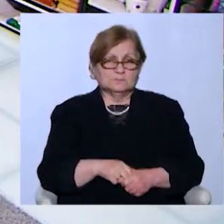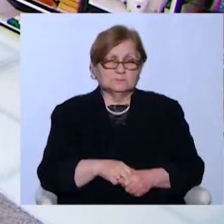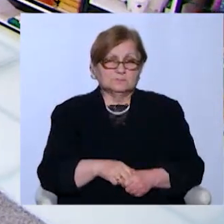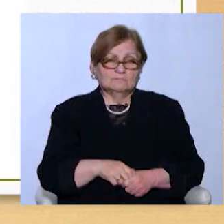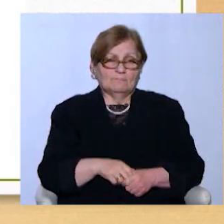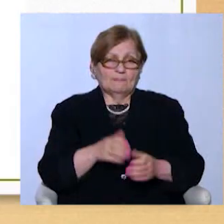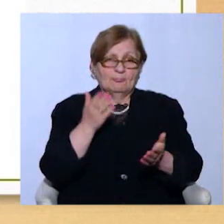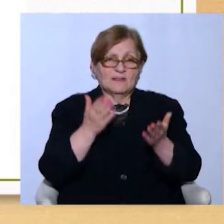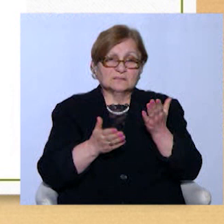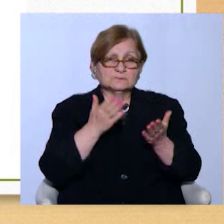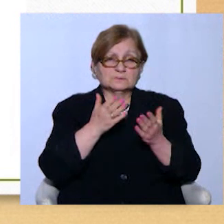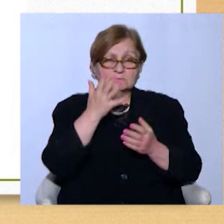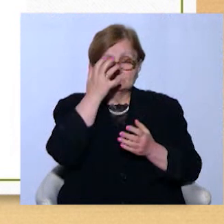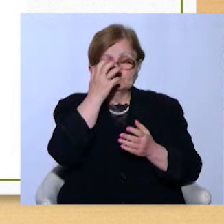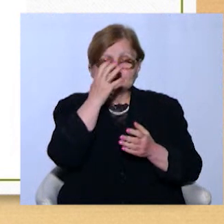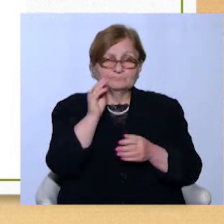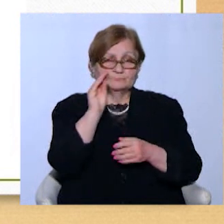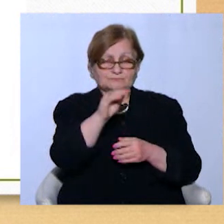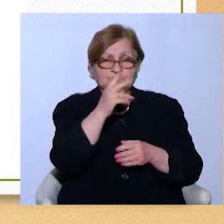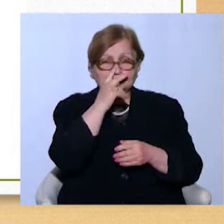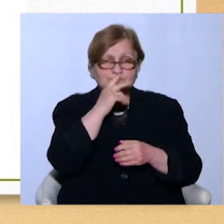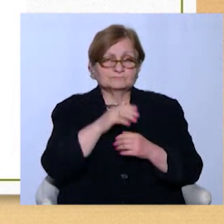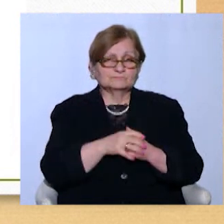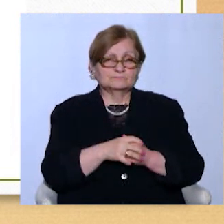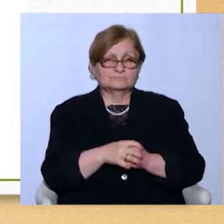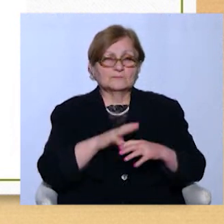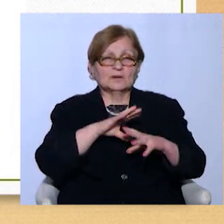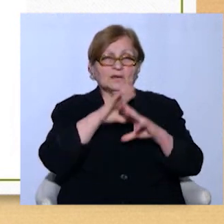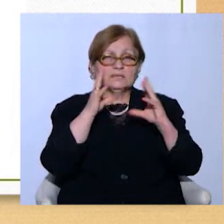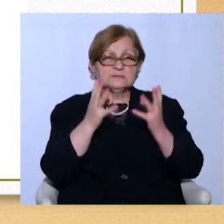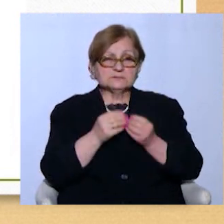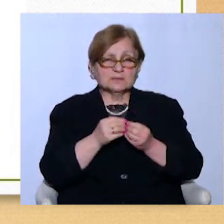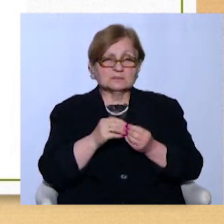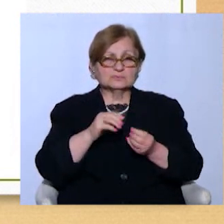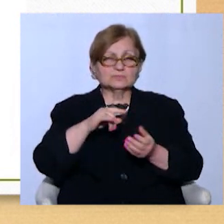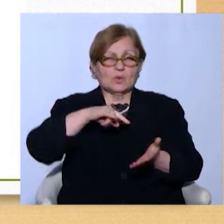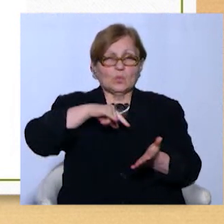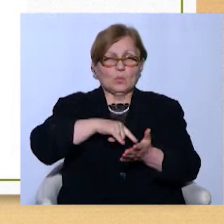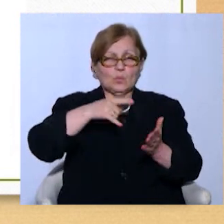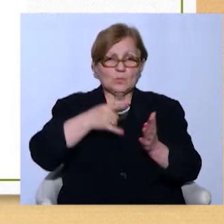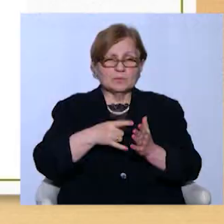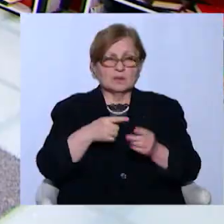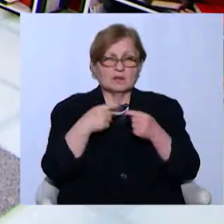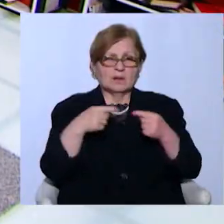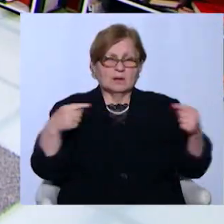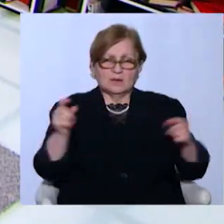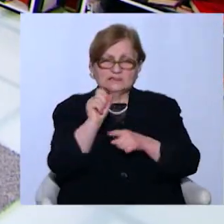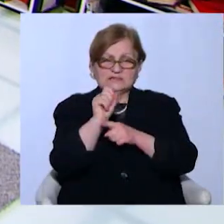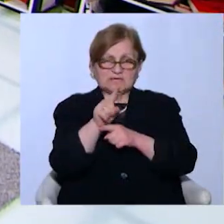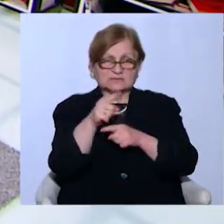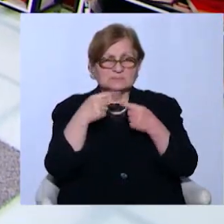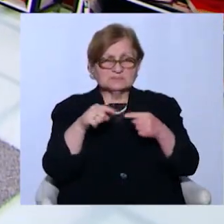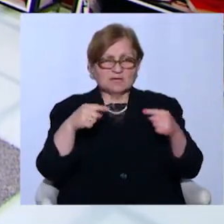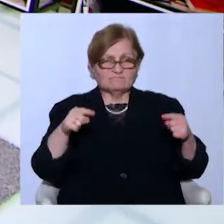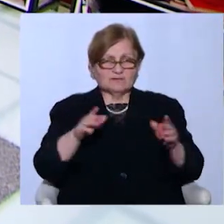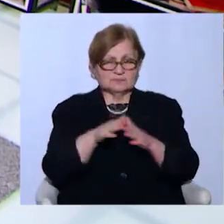თუ შეიძლება გადავიდე შემდეგ სლაიდზე. საერთოდ კუბის 11 განსხვავებული შლილი არსებობს და აქ